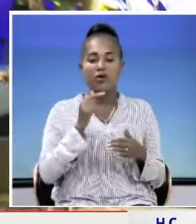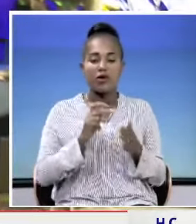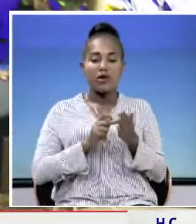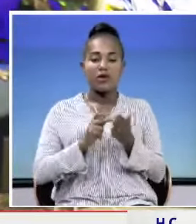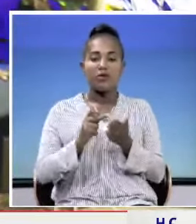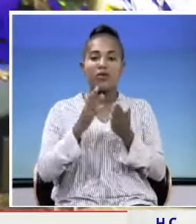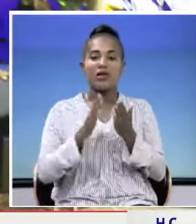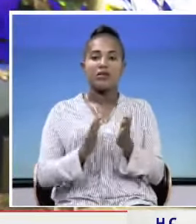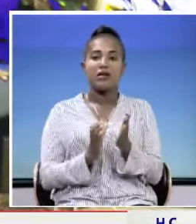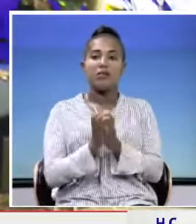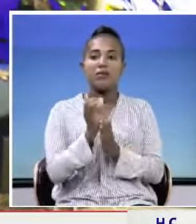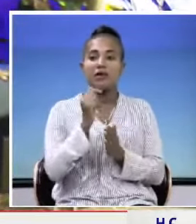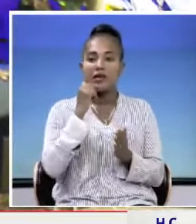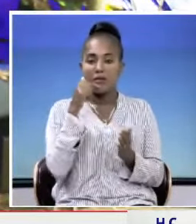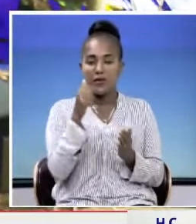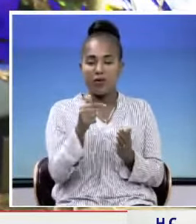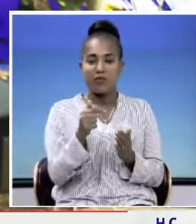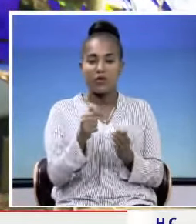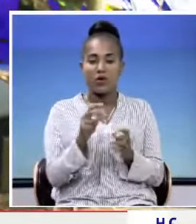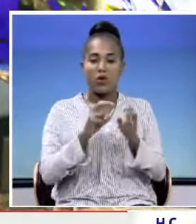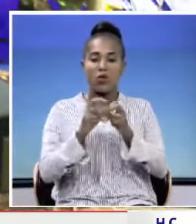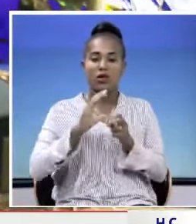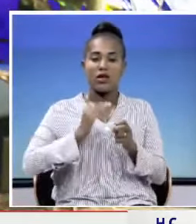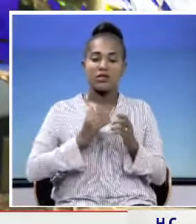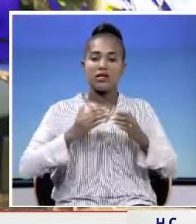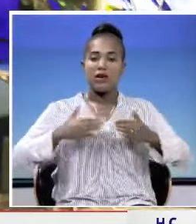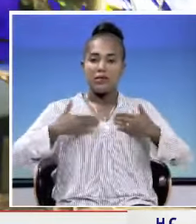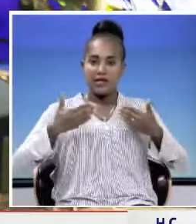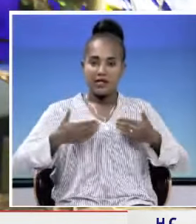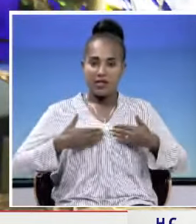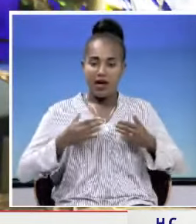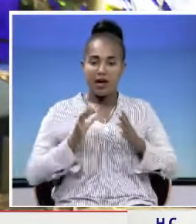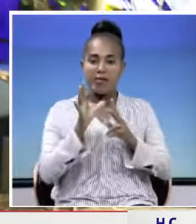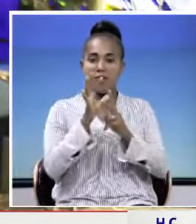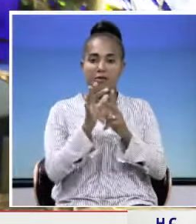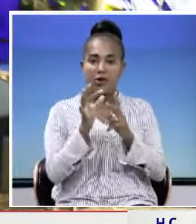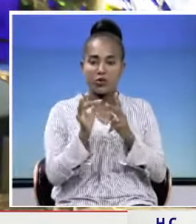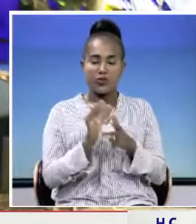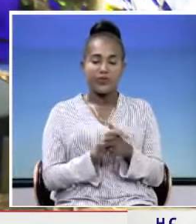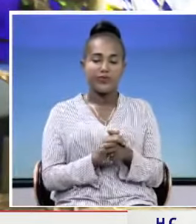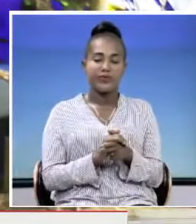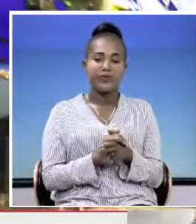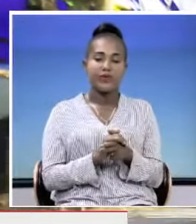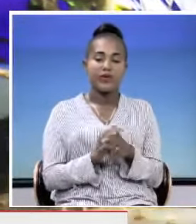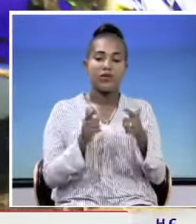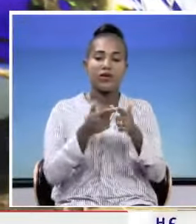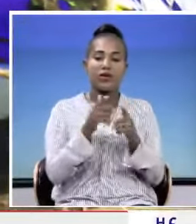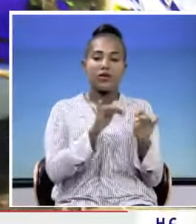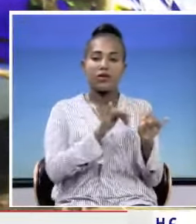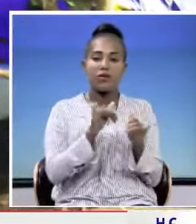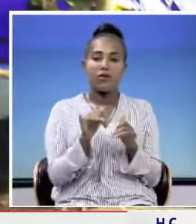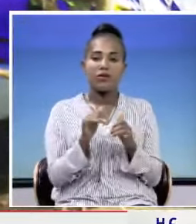ዲሞክራሲ መብት ተብሎ ወገናችን በደስታ በመምረጡ። ሁለተኛ